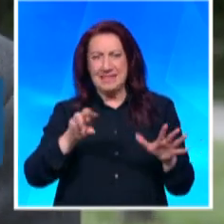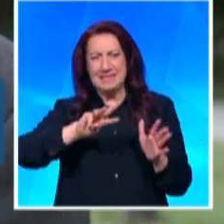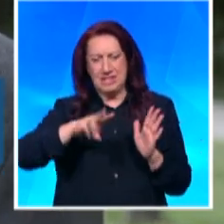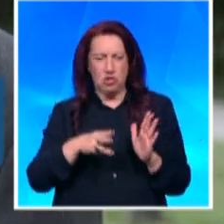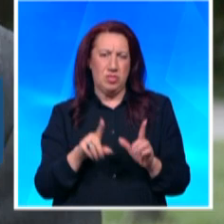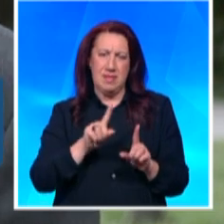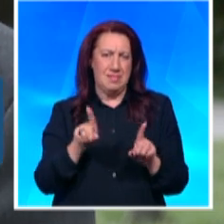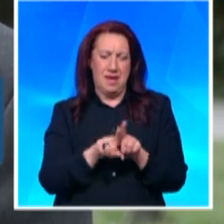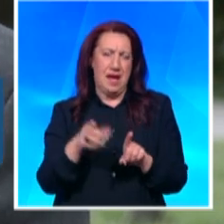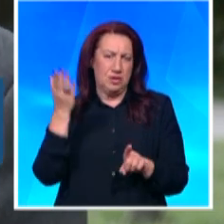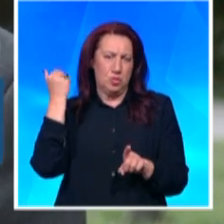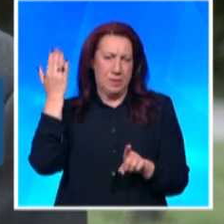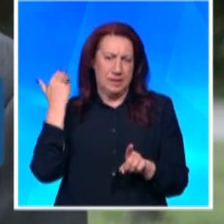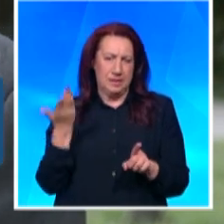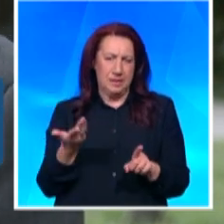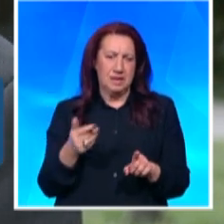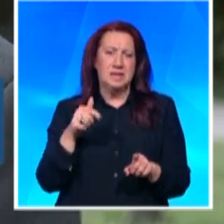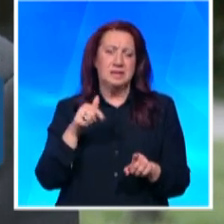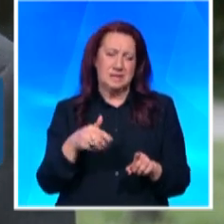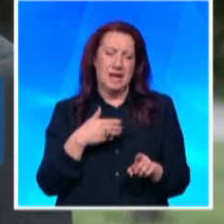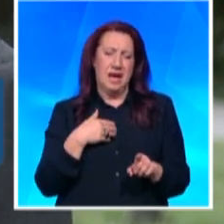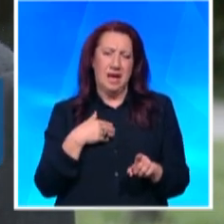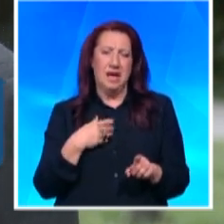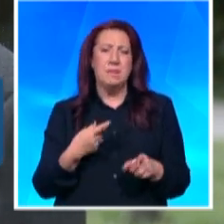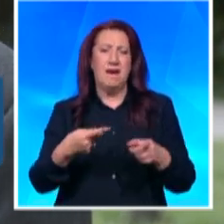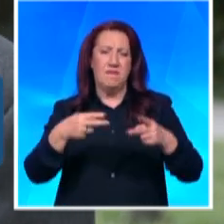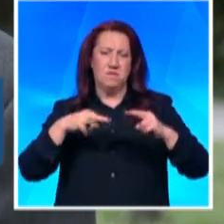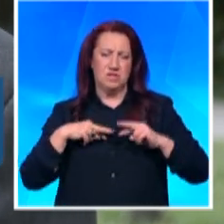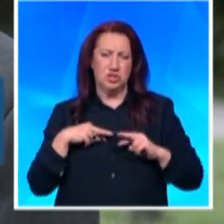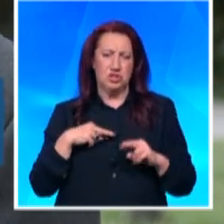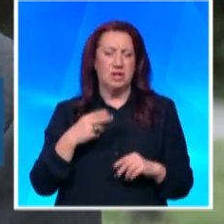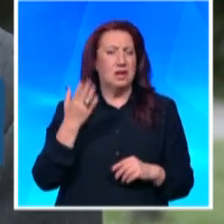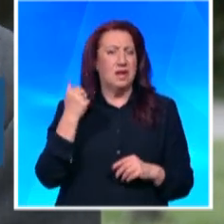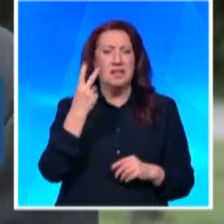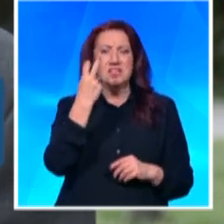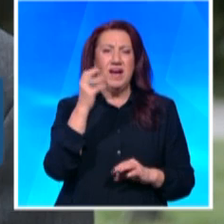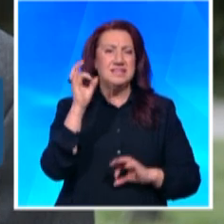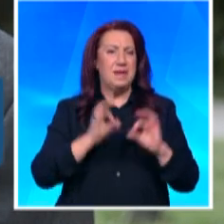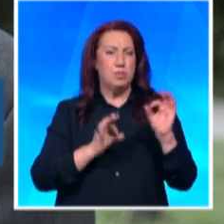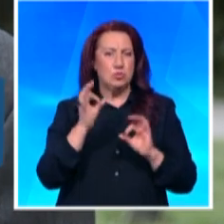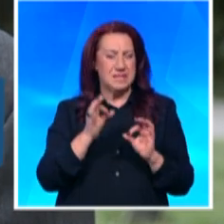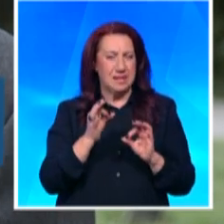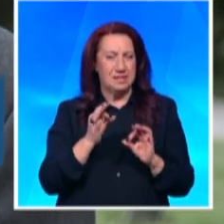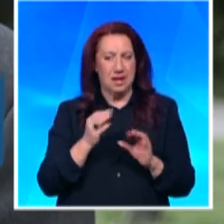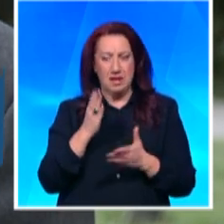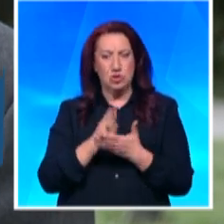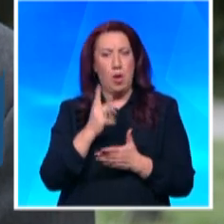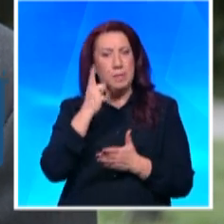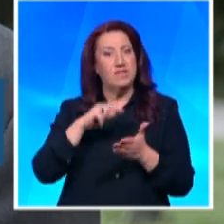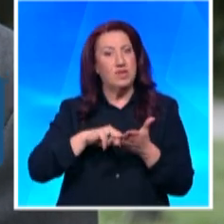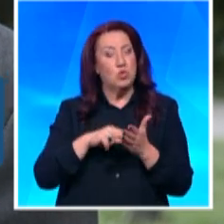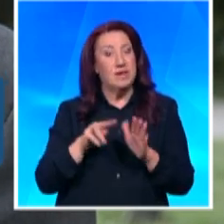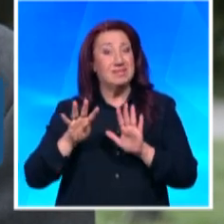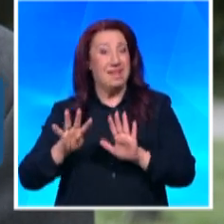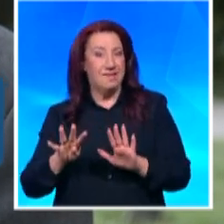инфлацията, обратно сега ще действа върнатото 20% ДДС, тъй като 9% действа до 1 юли. Така